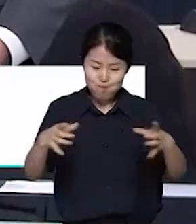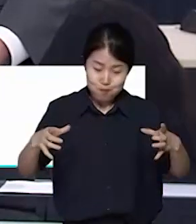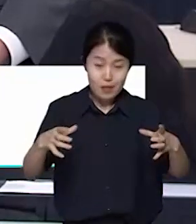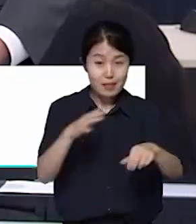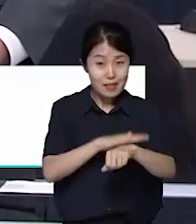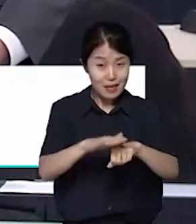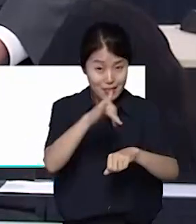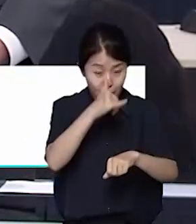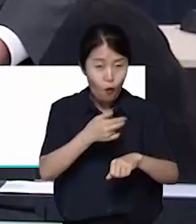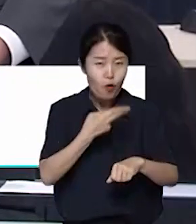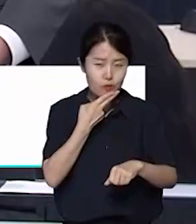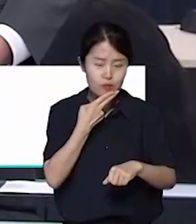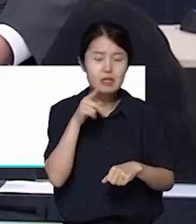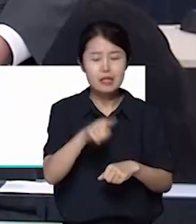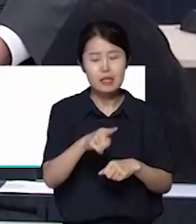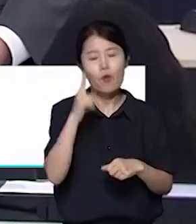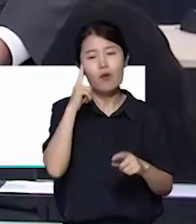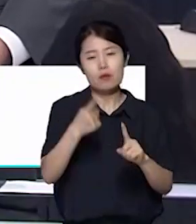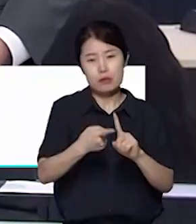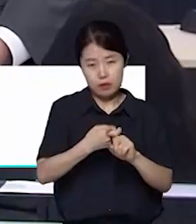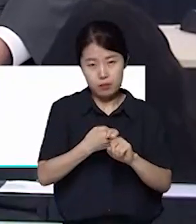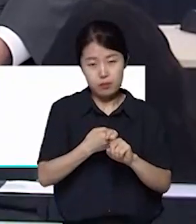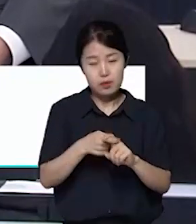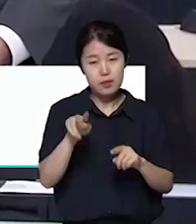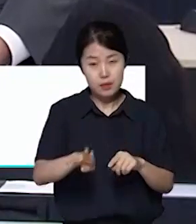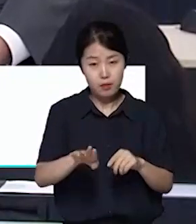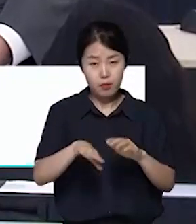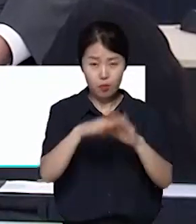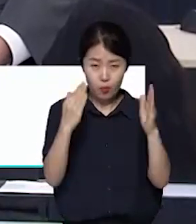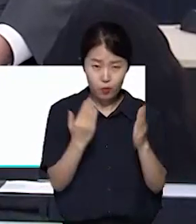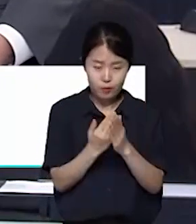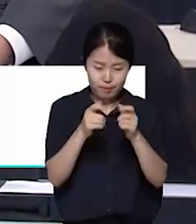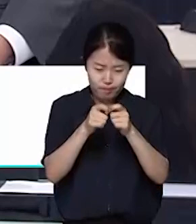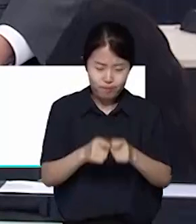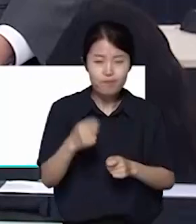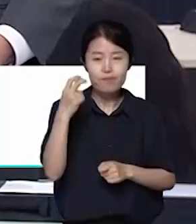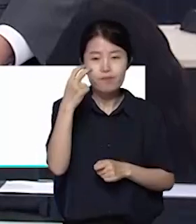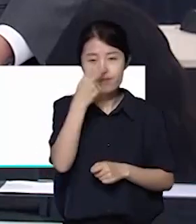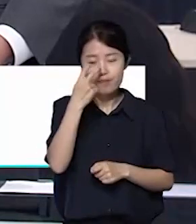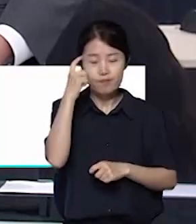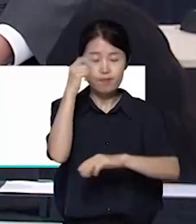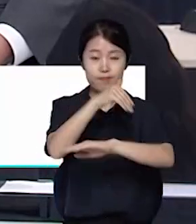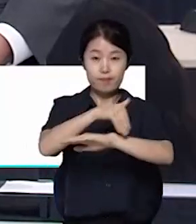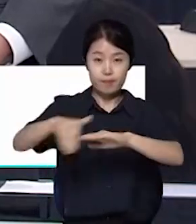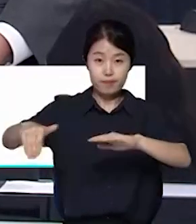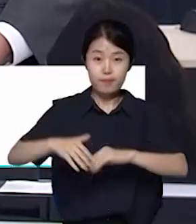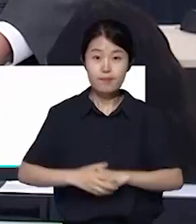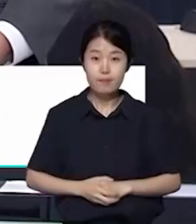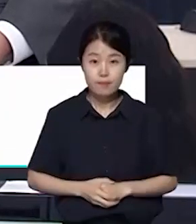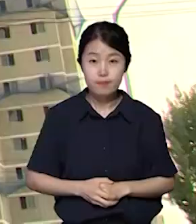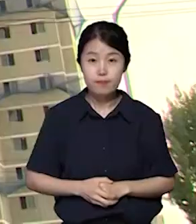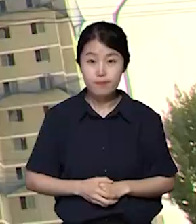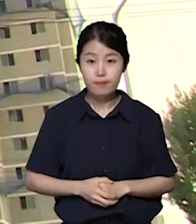민간을 합해 10곳으로 확인됐는데 정밀 점검이 이뤄질 예정입니다. 조윤정 기자입니다.